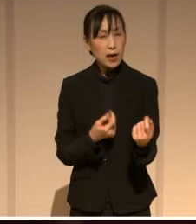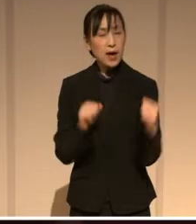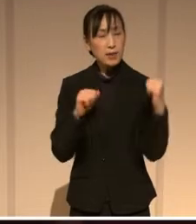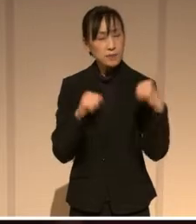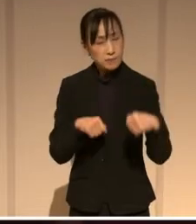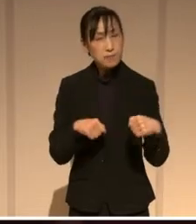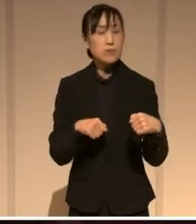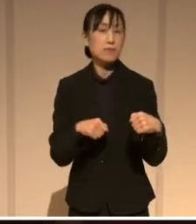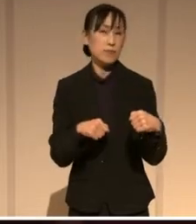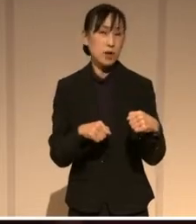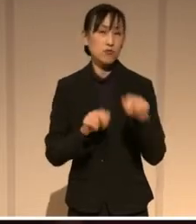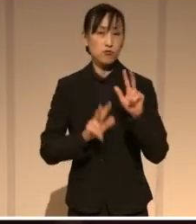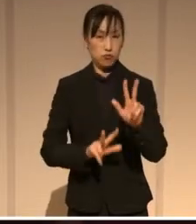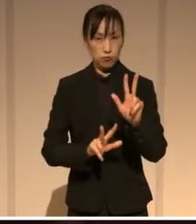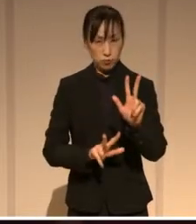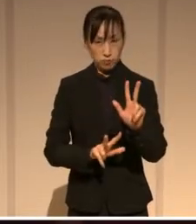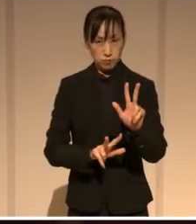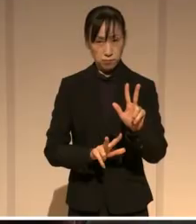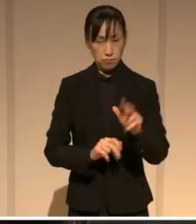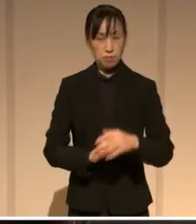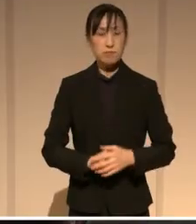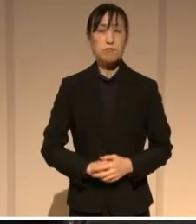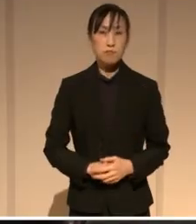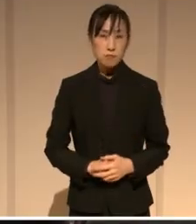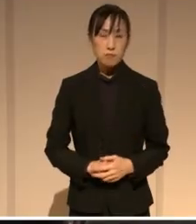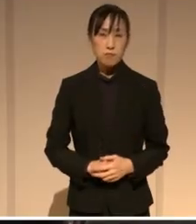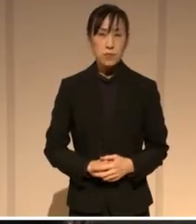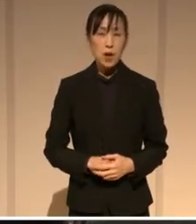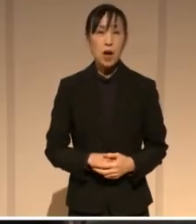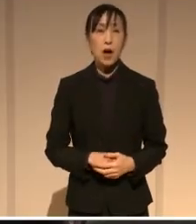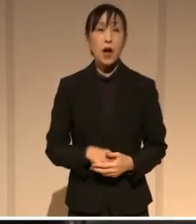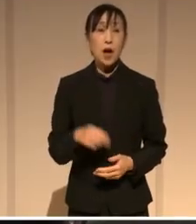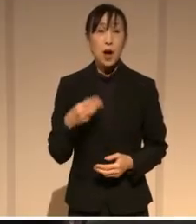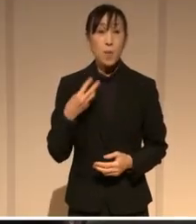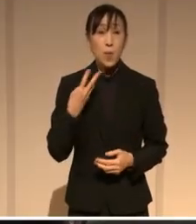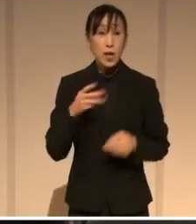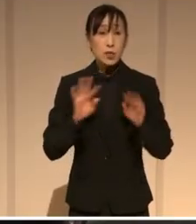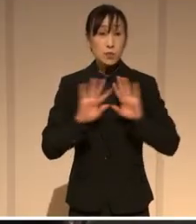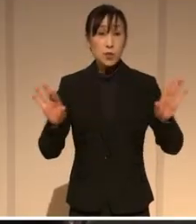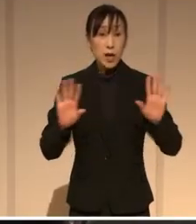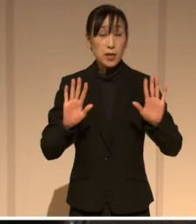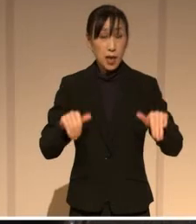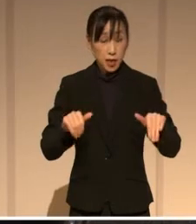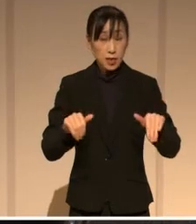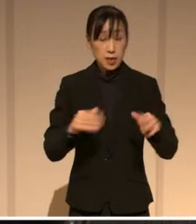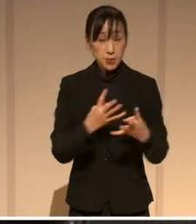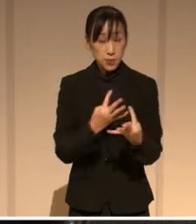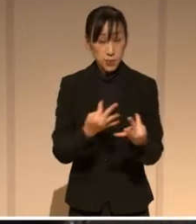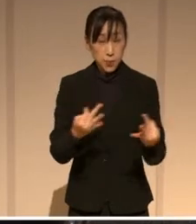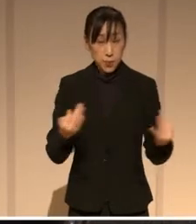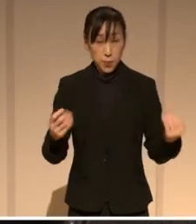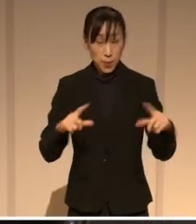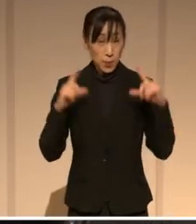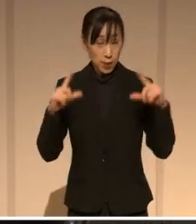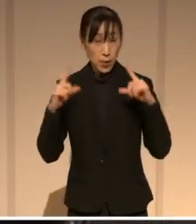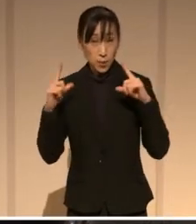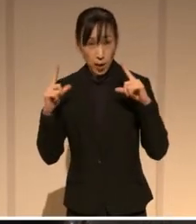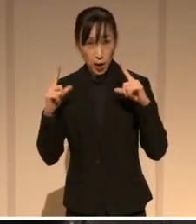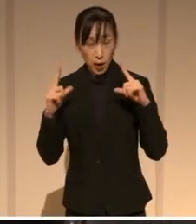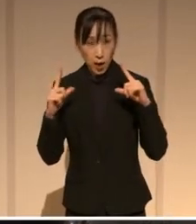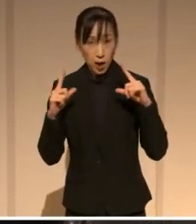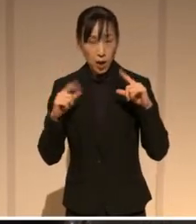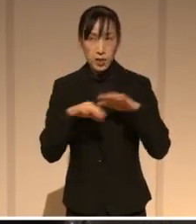ですパラリンピック開会式たくさんの方が出演されましたけれどもパフォーマーの数が全体でおよそ